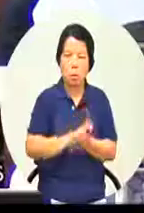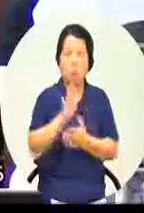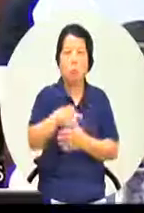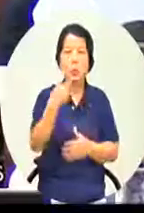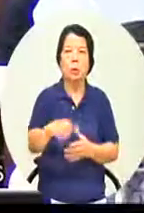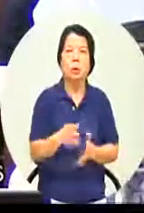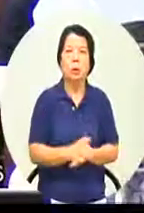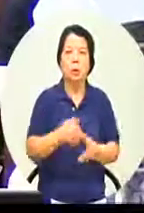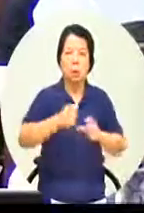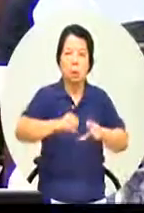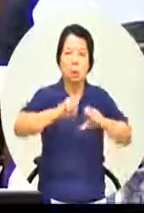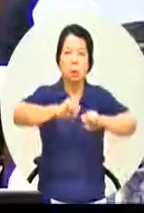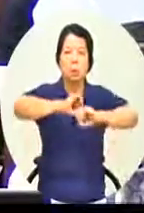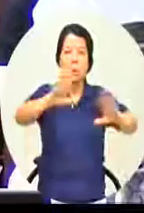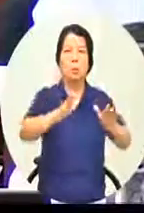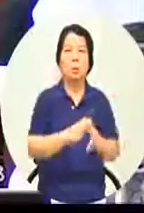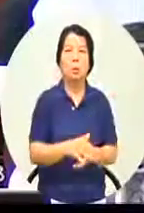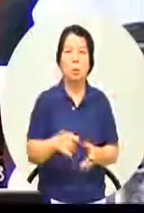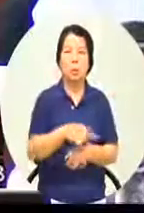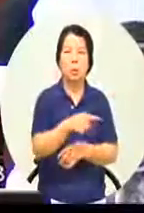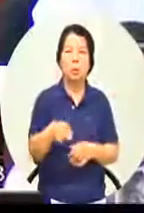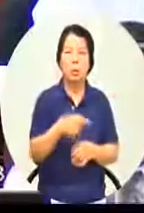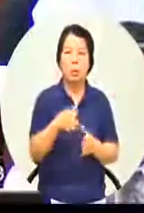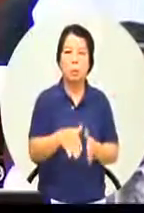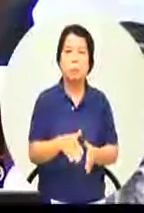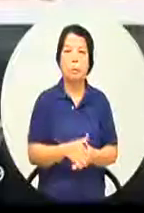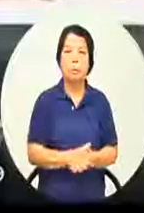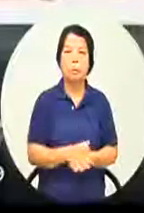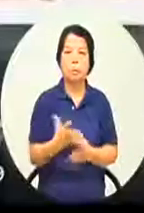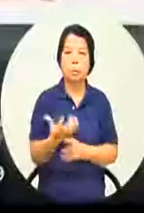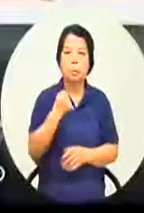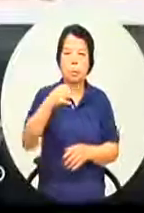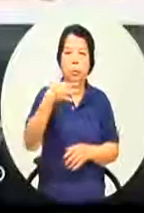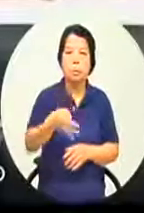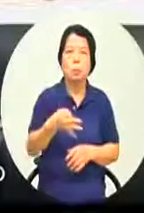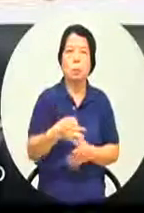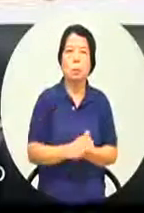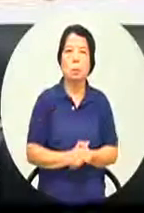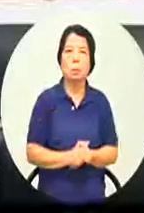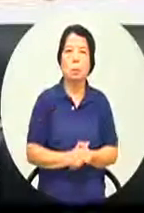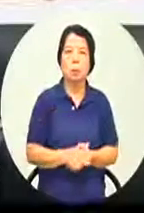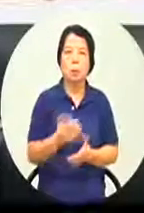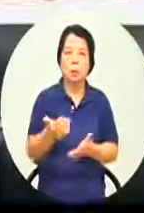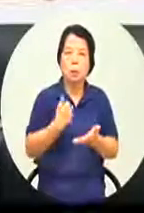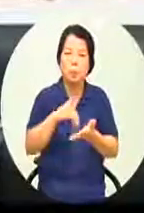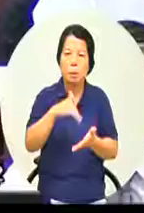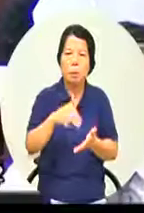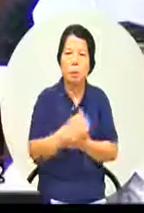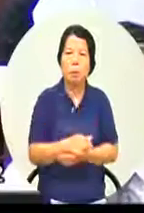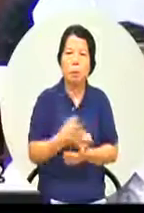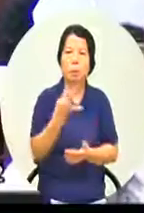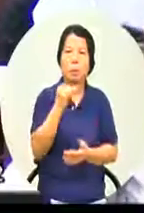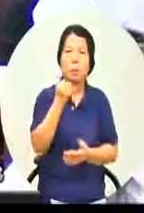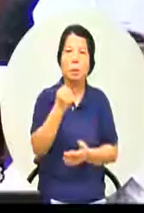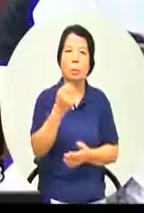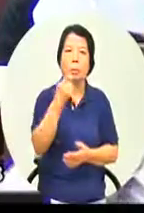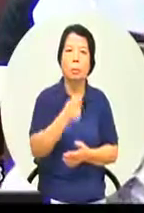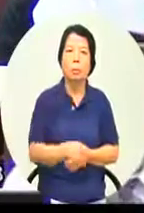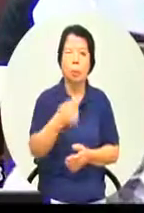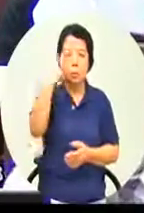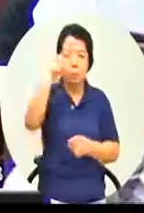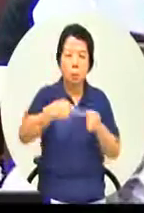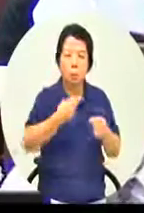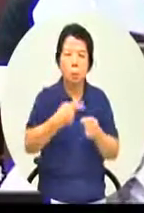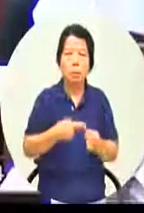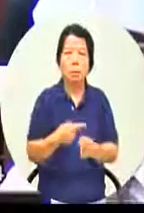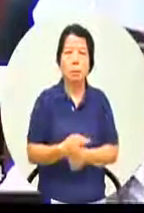次的公告能够把这一个， 所以你这个权利金 明年 几亿，你们编几亿进来？ 明年，我们希望